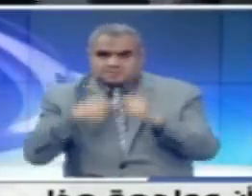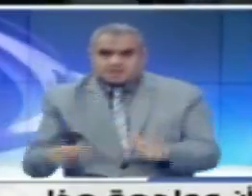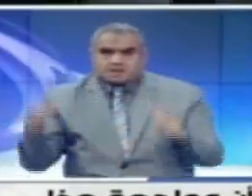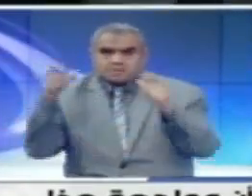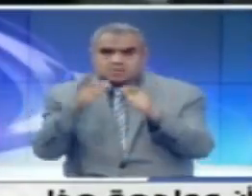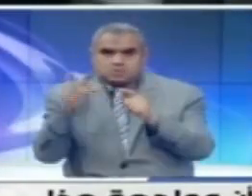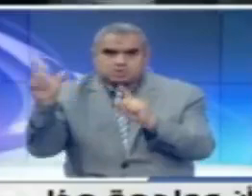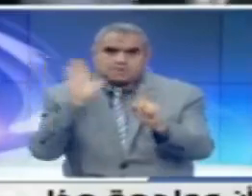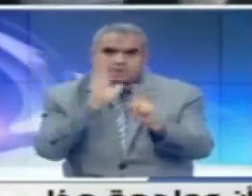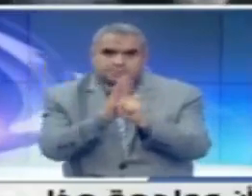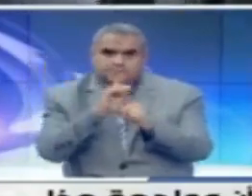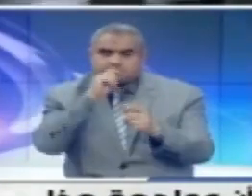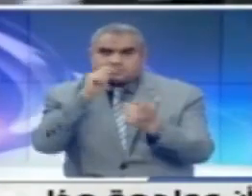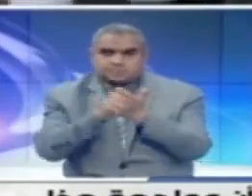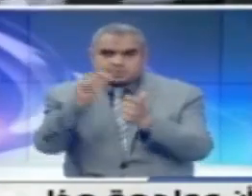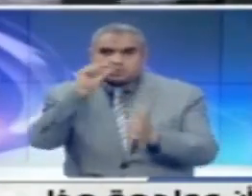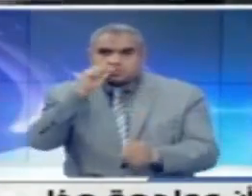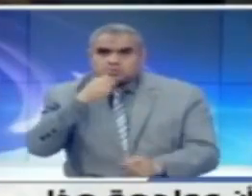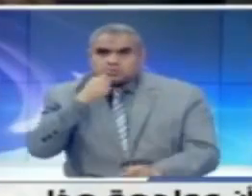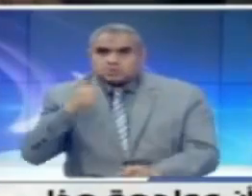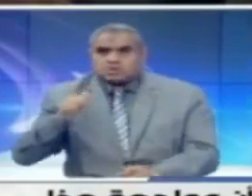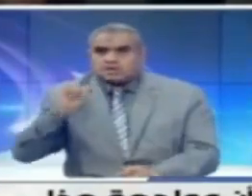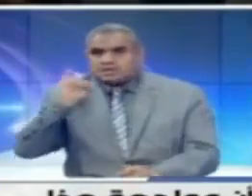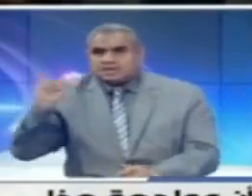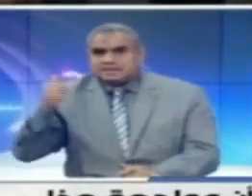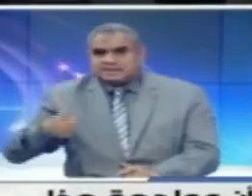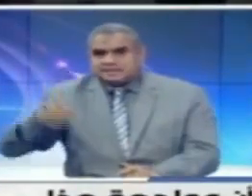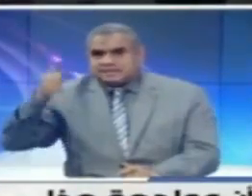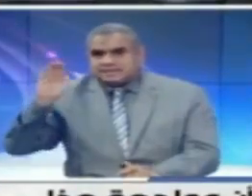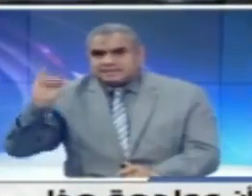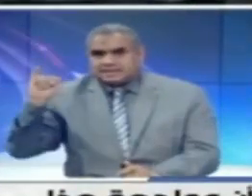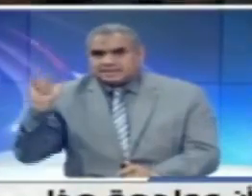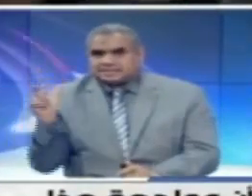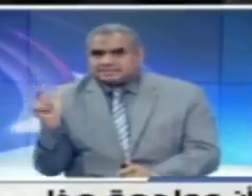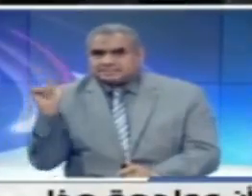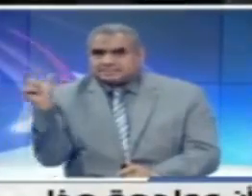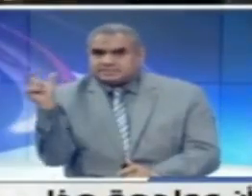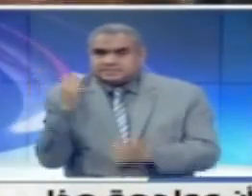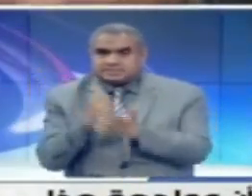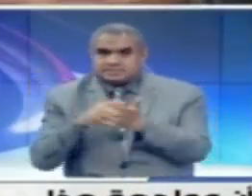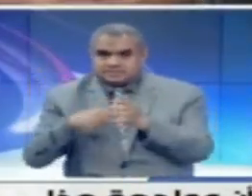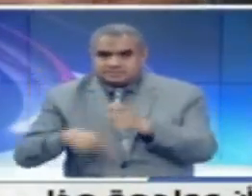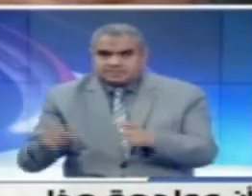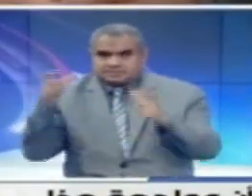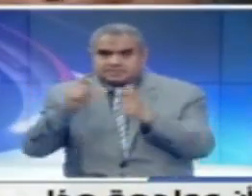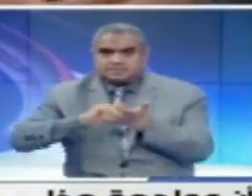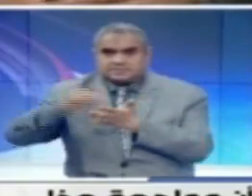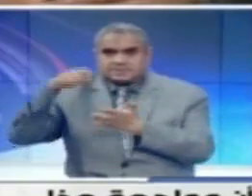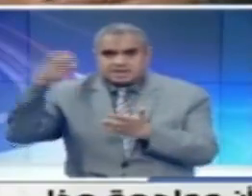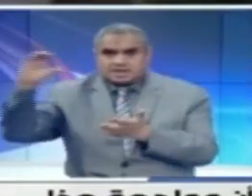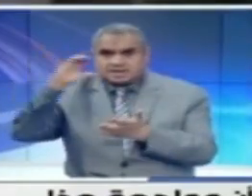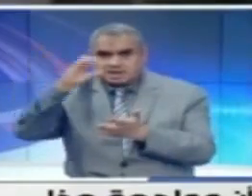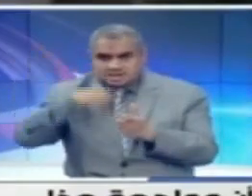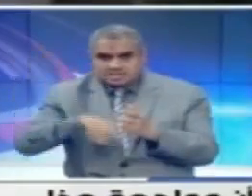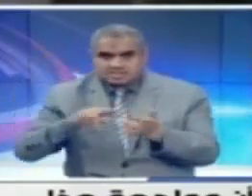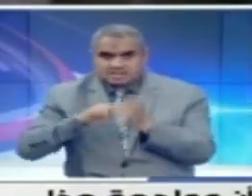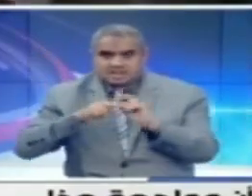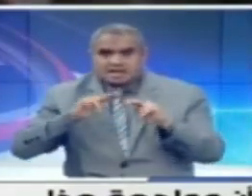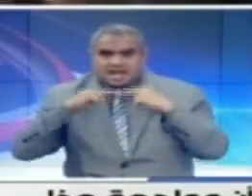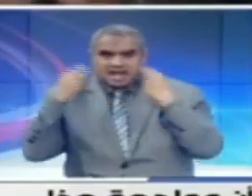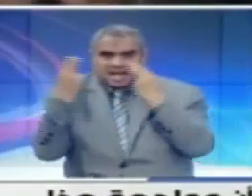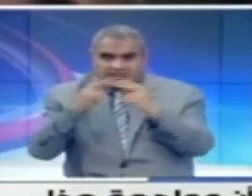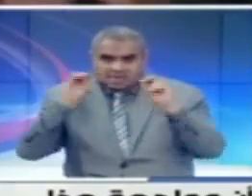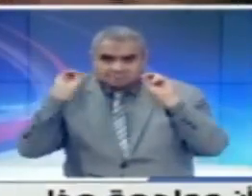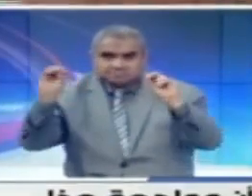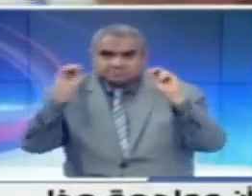القادم. أكدت الدكتورة ياسمين فؤاد على الرسالة التي أطلقها الرئيس عبد الفتاح السيسي في قمة قادة العالم في مؤتمر جلاسكو،